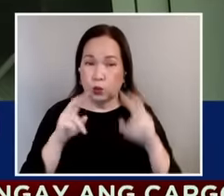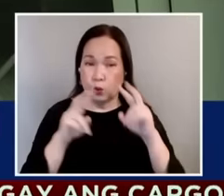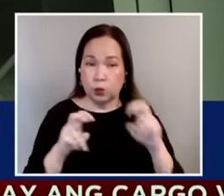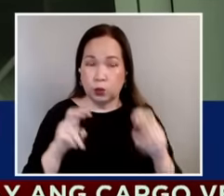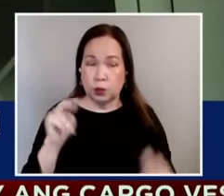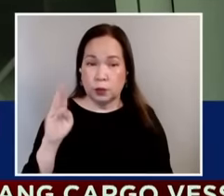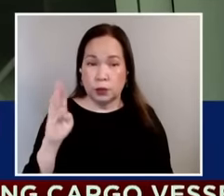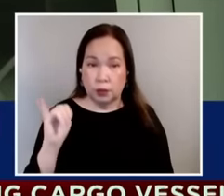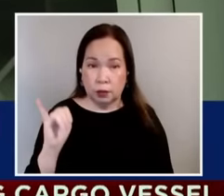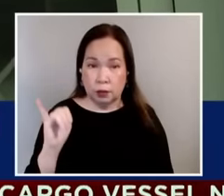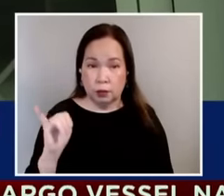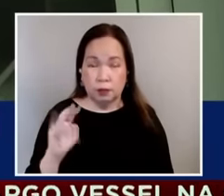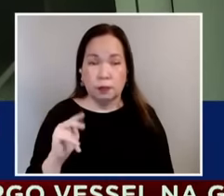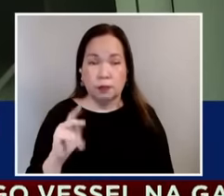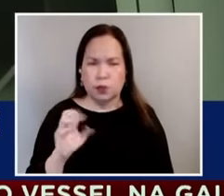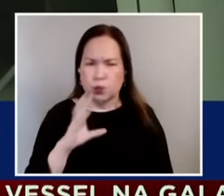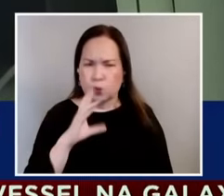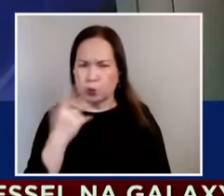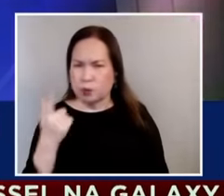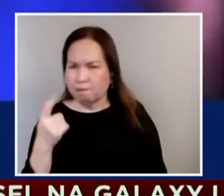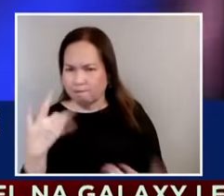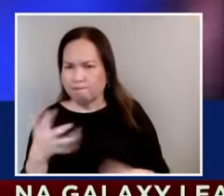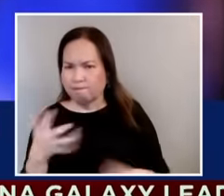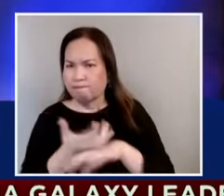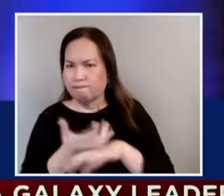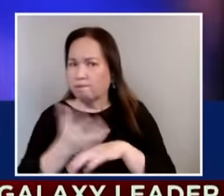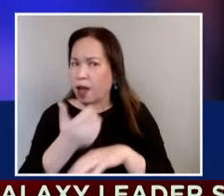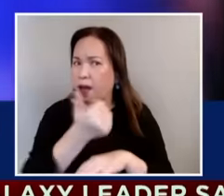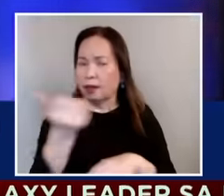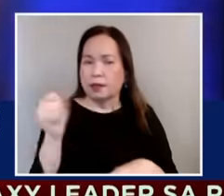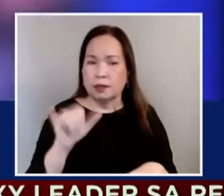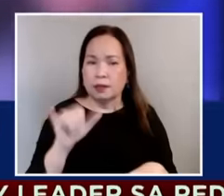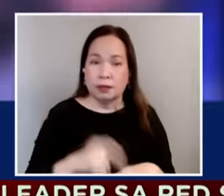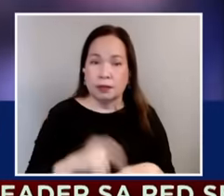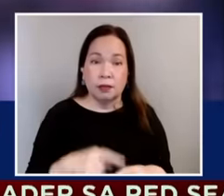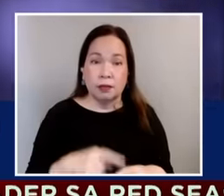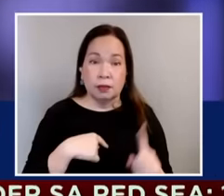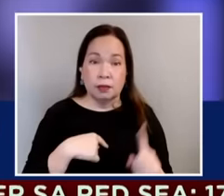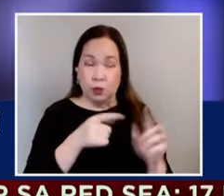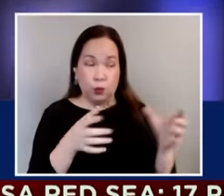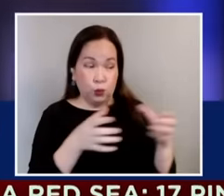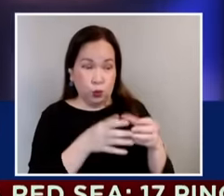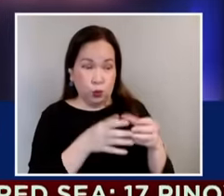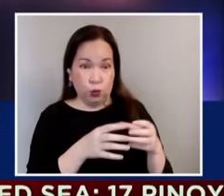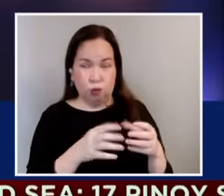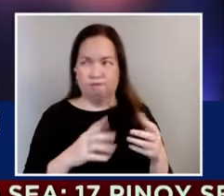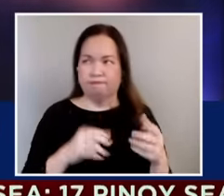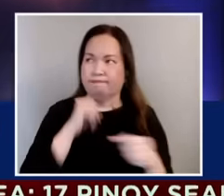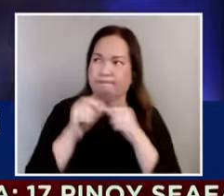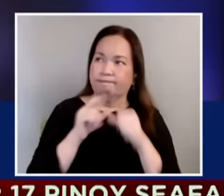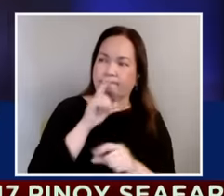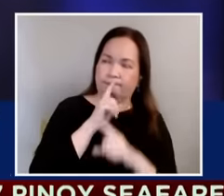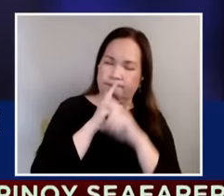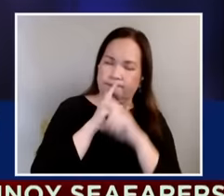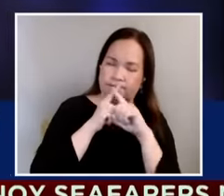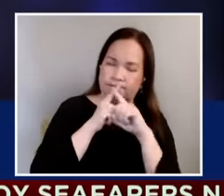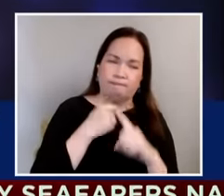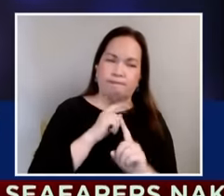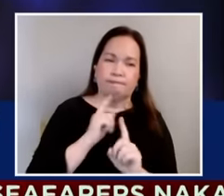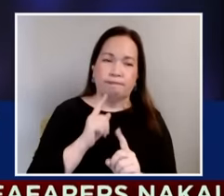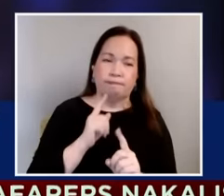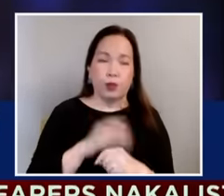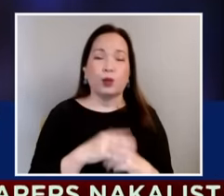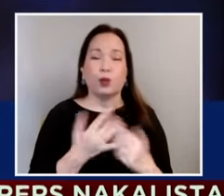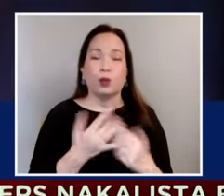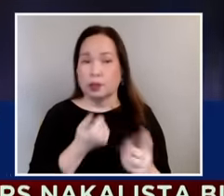may iba pang posibleng na biktima ng suspect. Tumanggi naman ang kampo ng suspect na magbigay ng komento. Sumailalim na ang